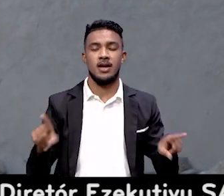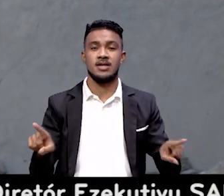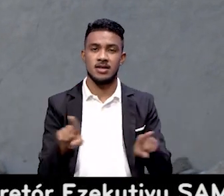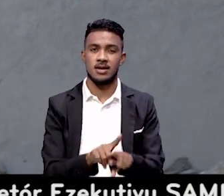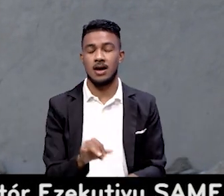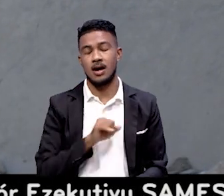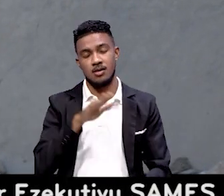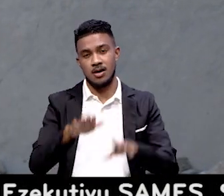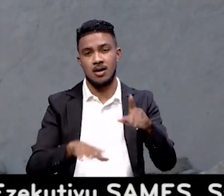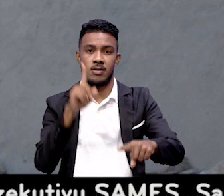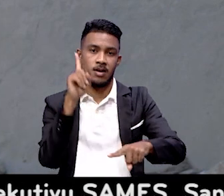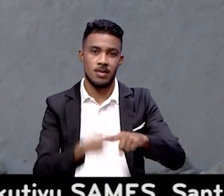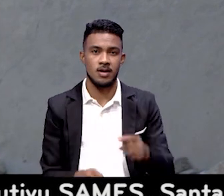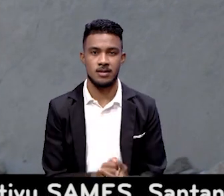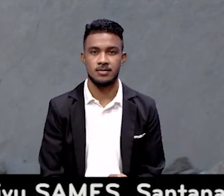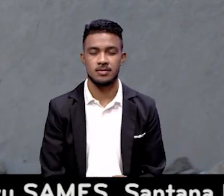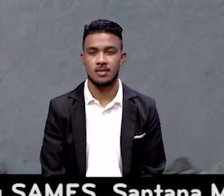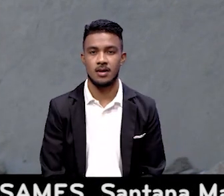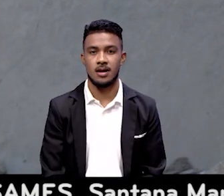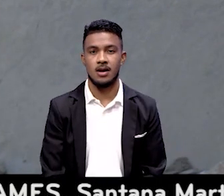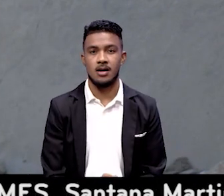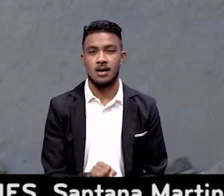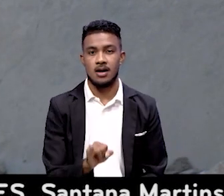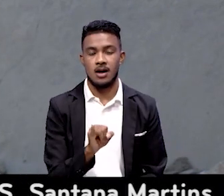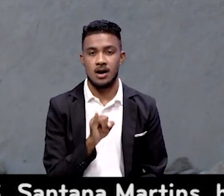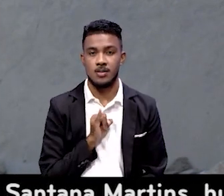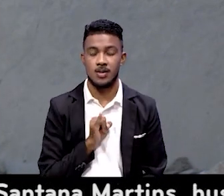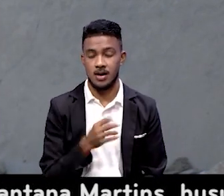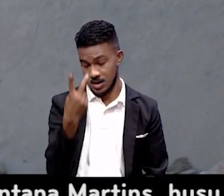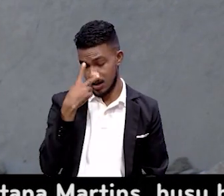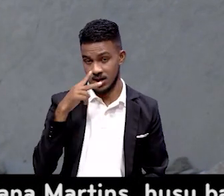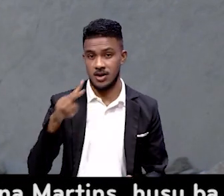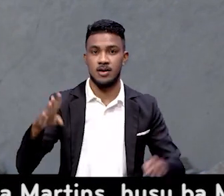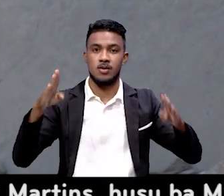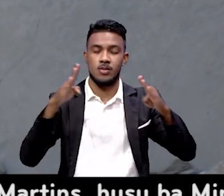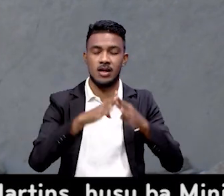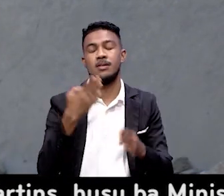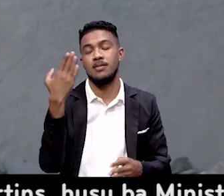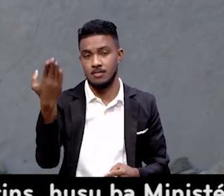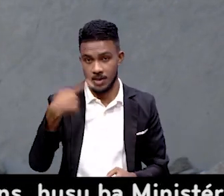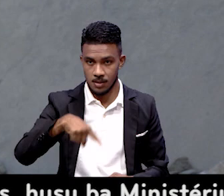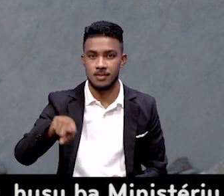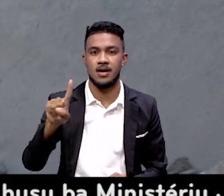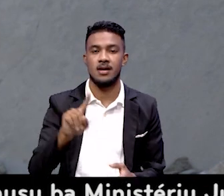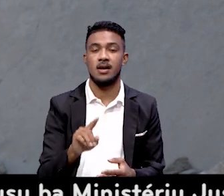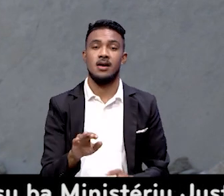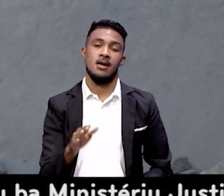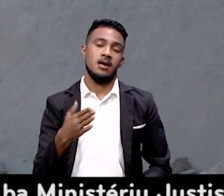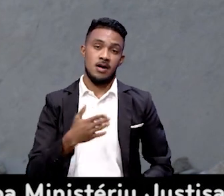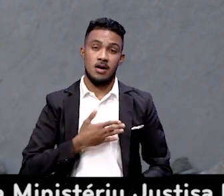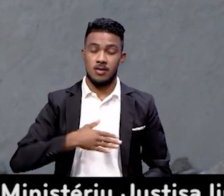lau la dia ku anta au apa ai ru aku di fali uma a im pa ne bangunan mane ruan ma